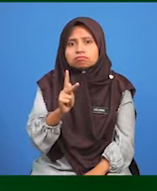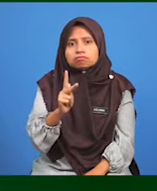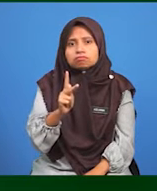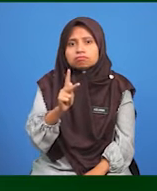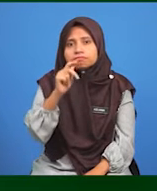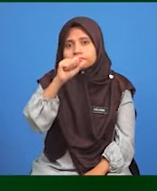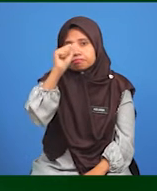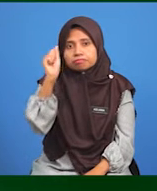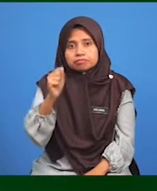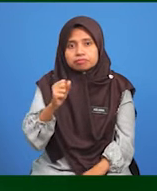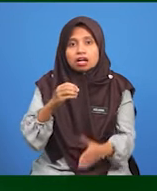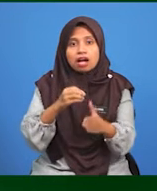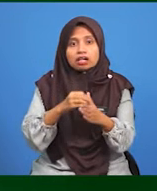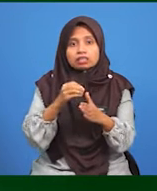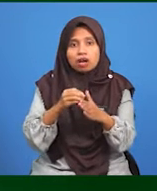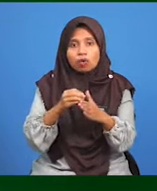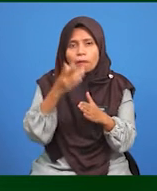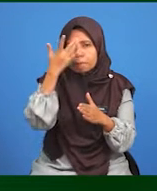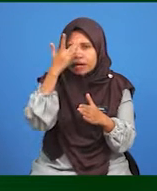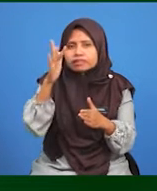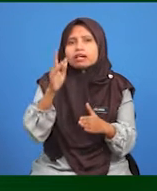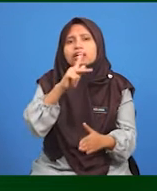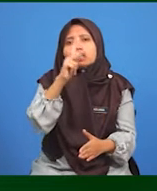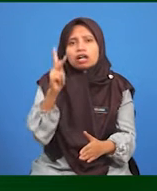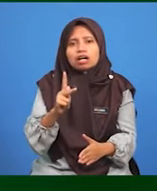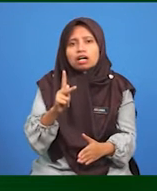atau pandai kah dia